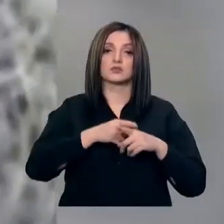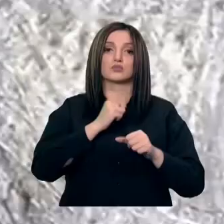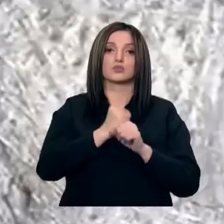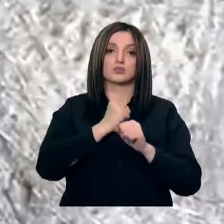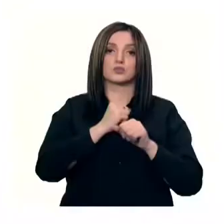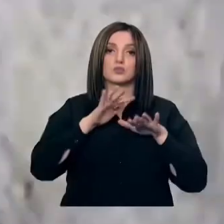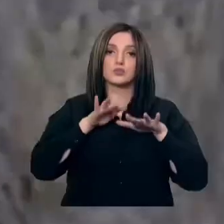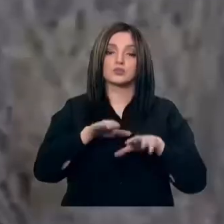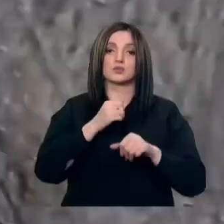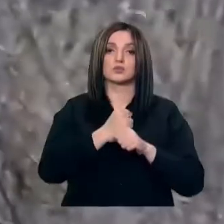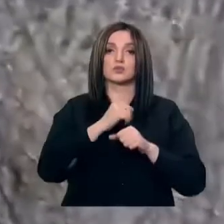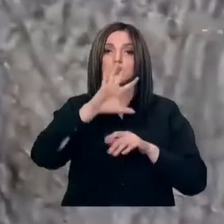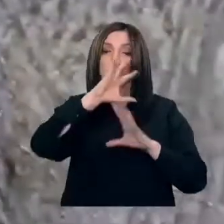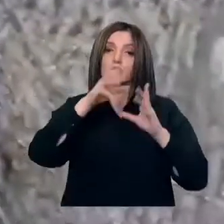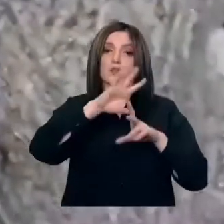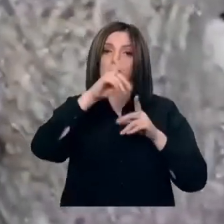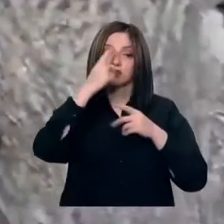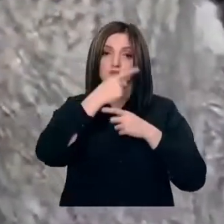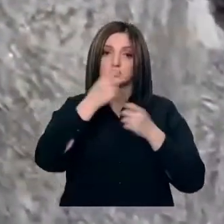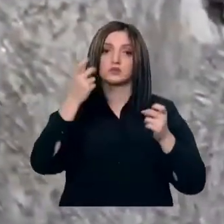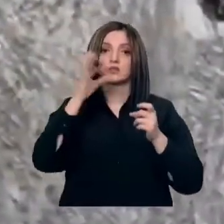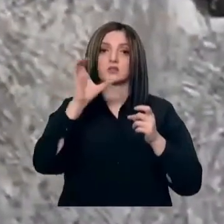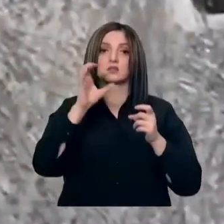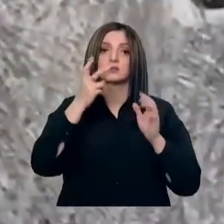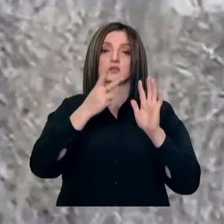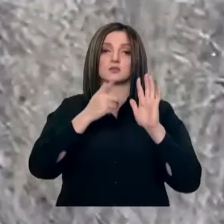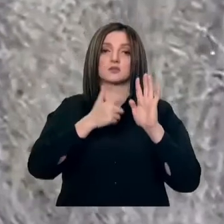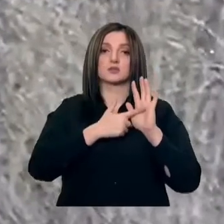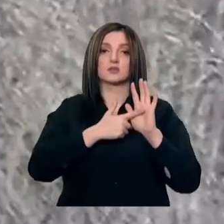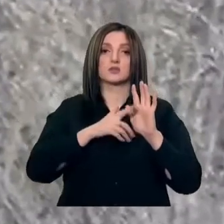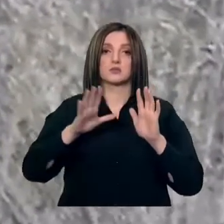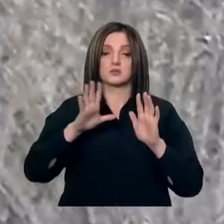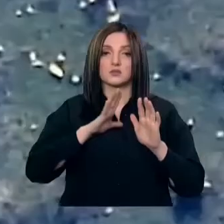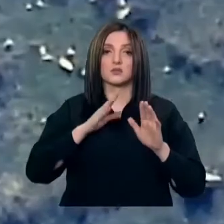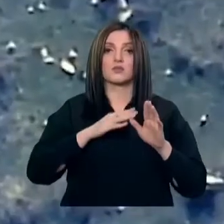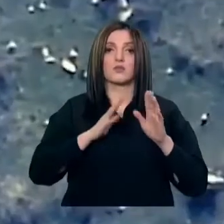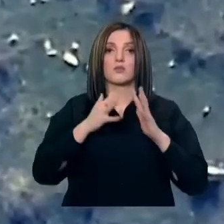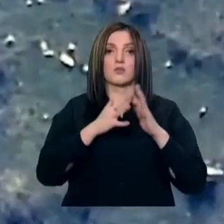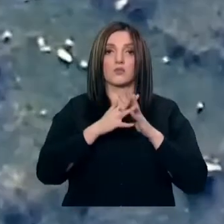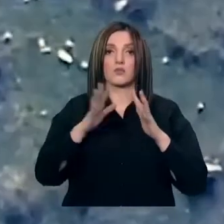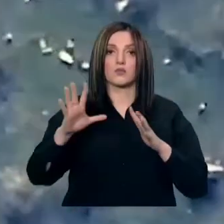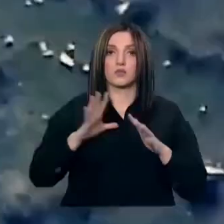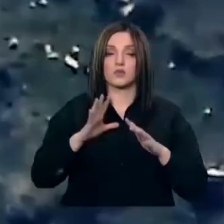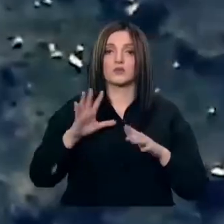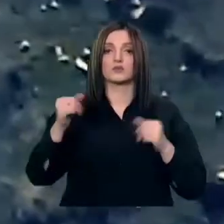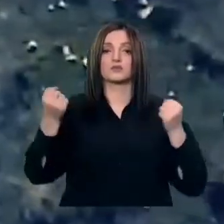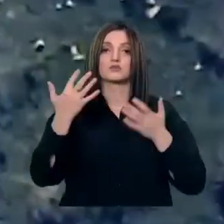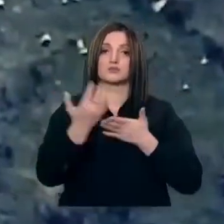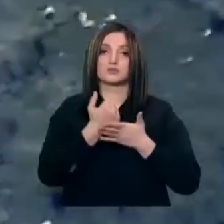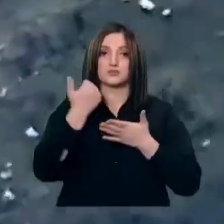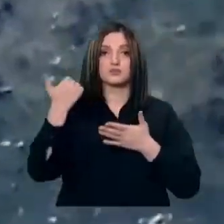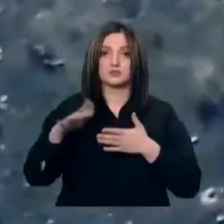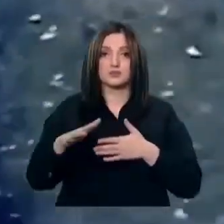etdirilir. Azərbaycan sentyabrın 27-sindən başlanan və qələbəmizlə bitən vətən müharibəsində Xocalı da daxil